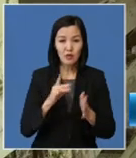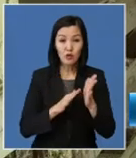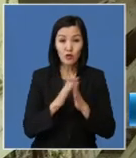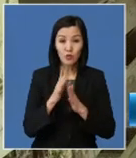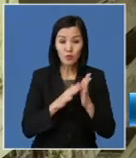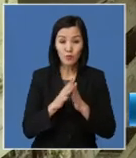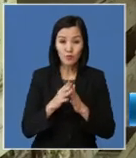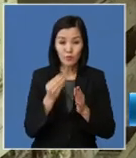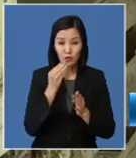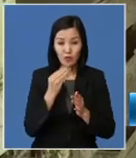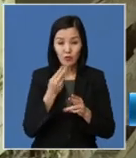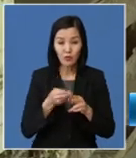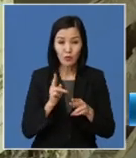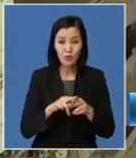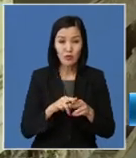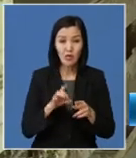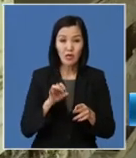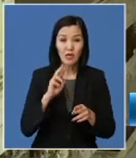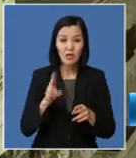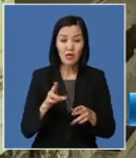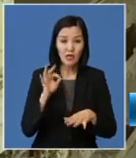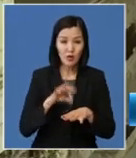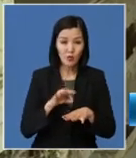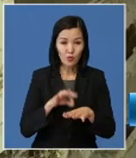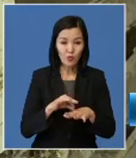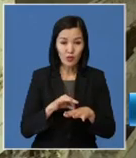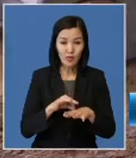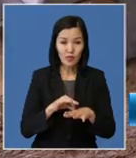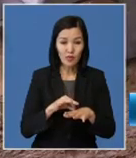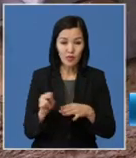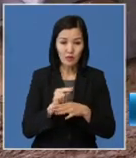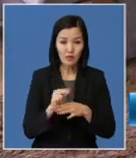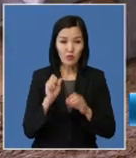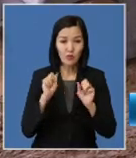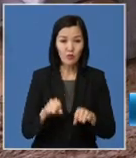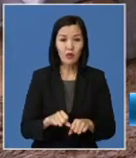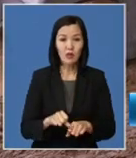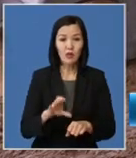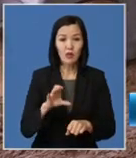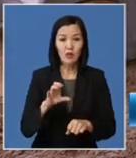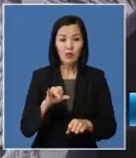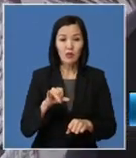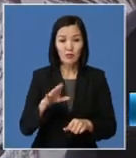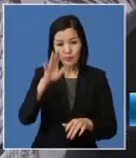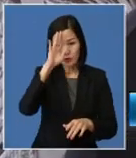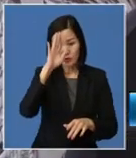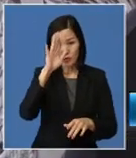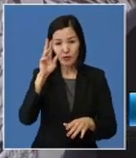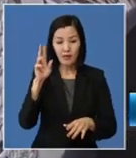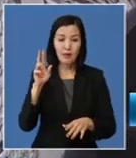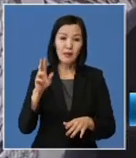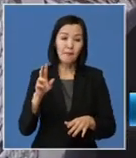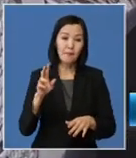Емен шөбі өте ашты да, ол рак ауруына неде таптырмас ем. Сұлтан Бейбарыс болашақта білікті мал дәрігері